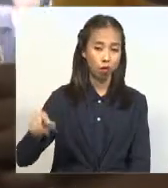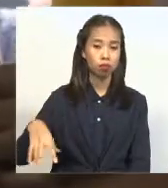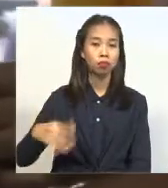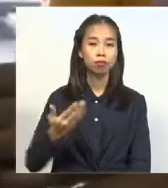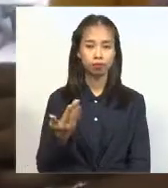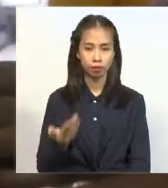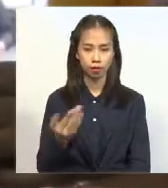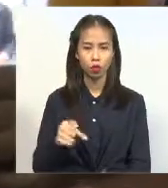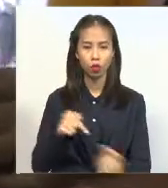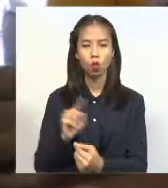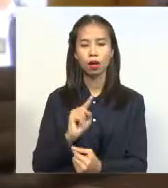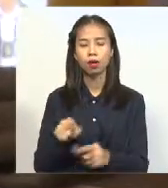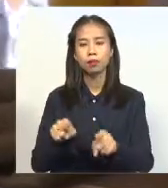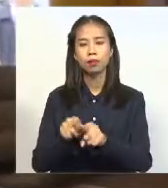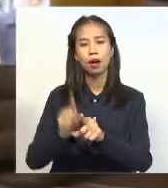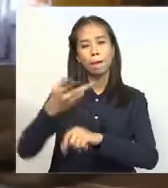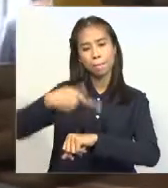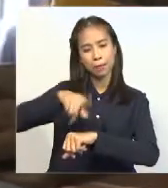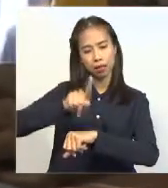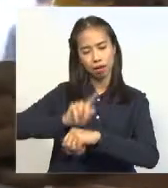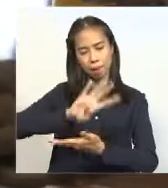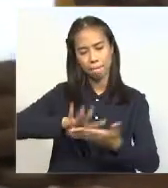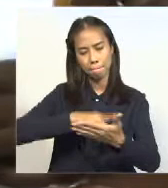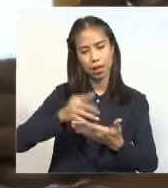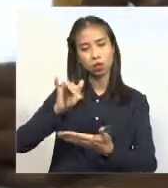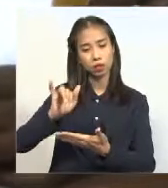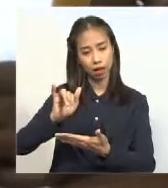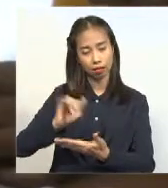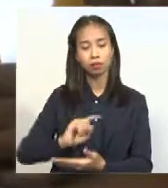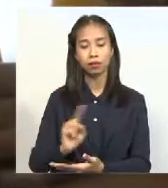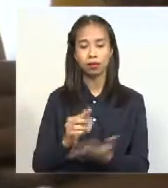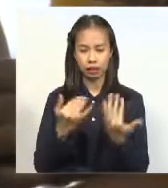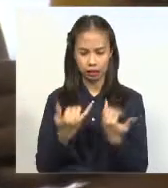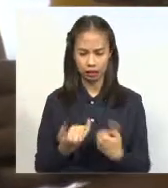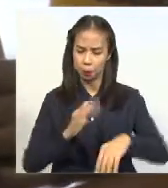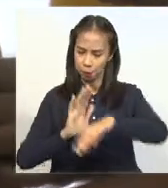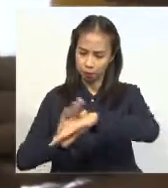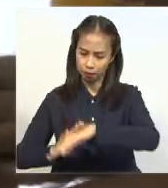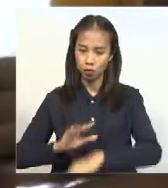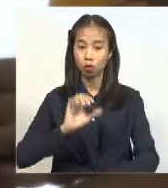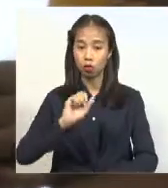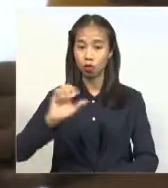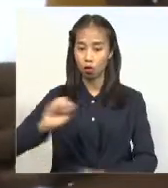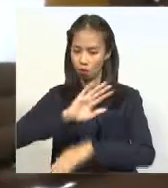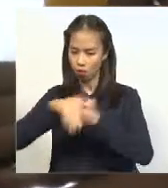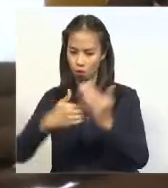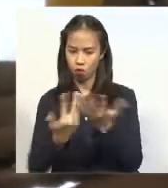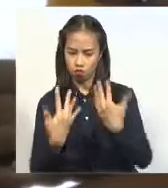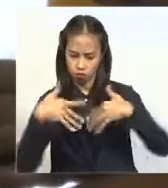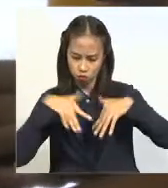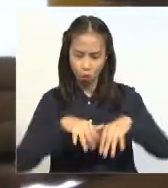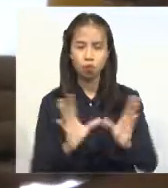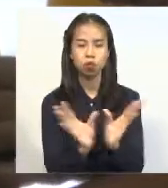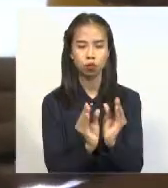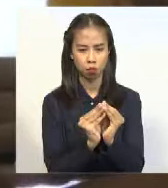อาชาในฐานะประธานยุทธศาสตร์พรรคชาติไทยพัฒนาบอกเรื่องนี้ว่ากำชับให้ส.ส.ทุกคนเข้าร่วมประชุมและศึก